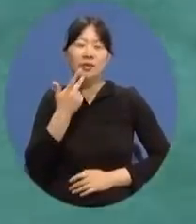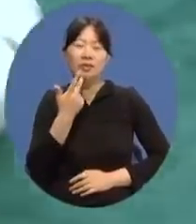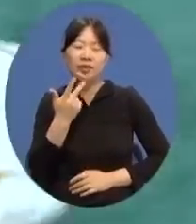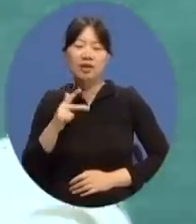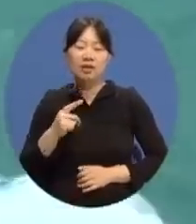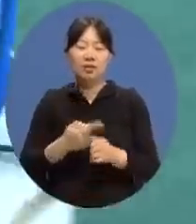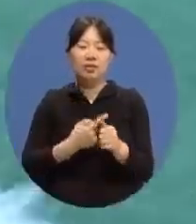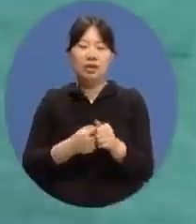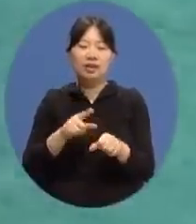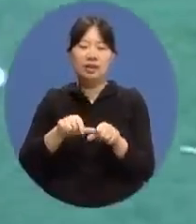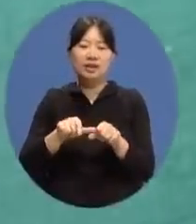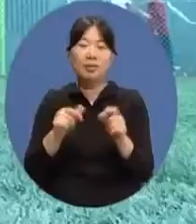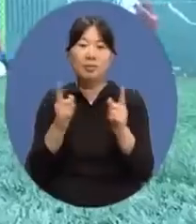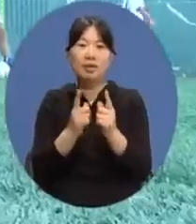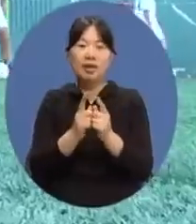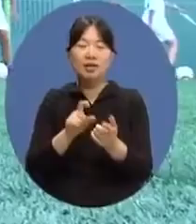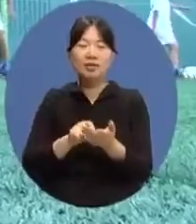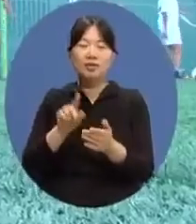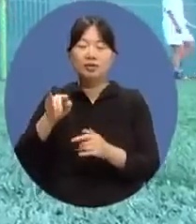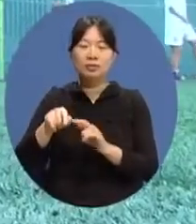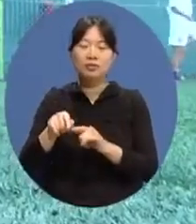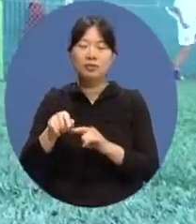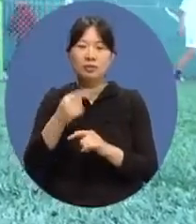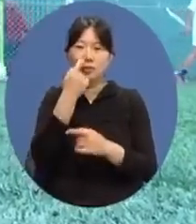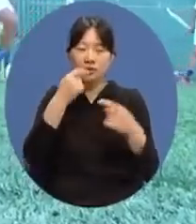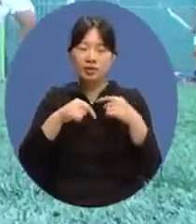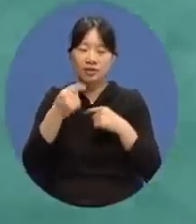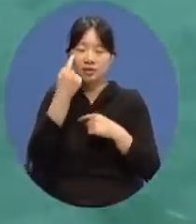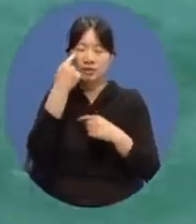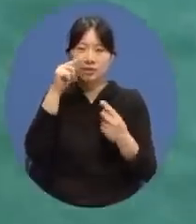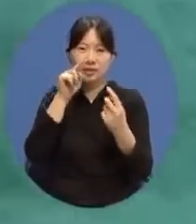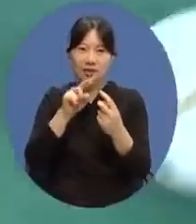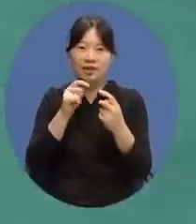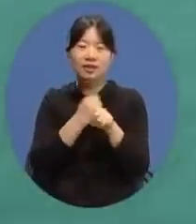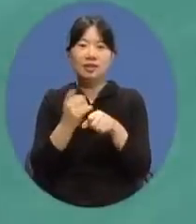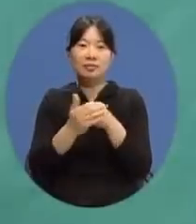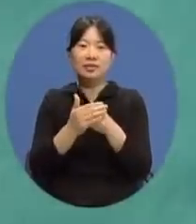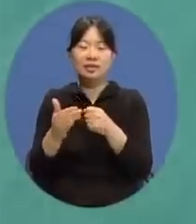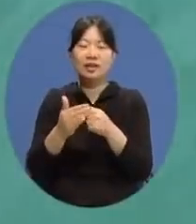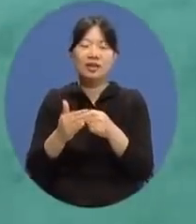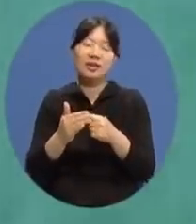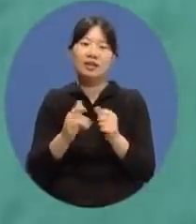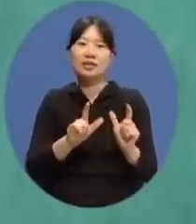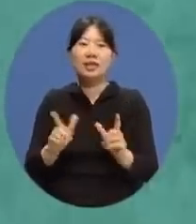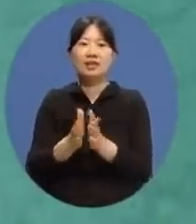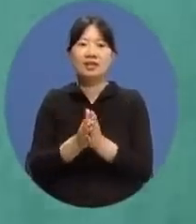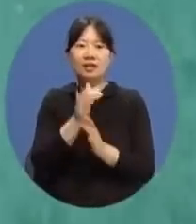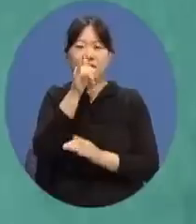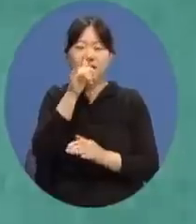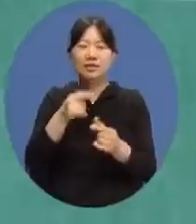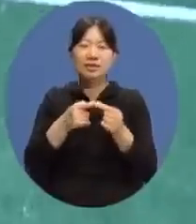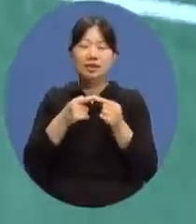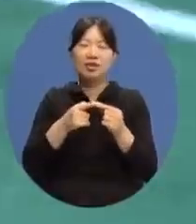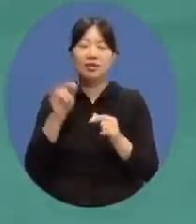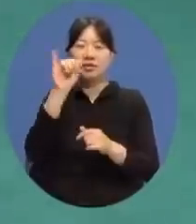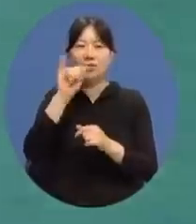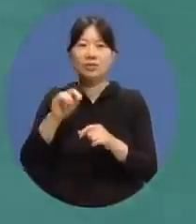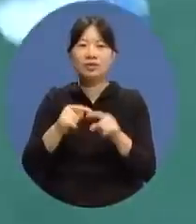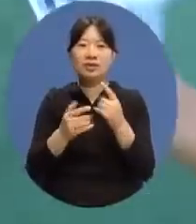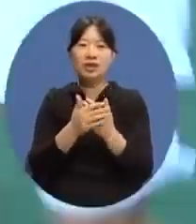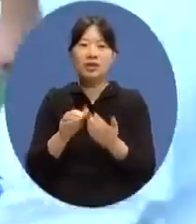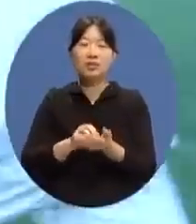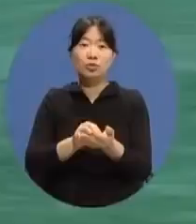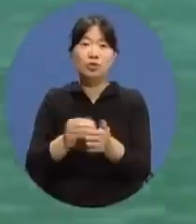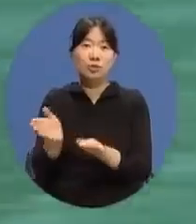7살 우연한 기회에 축구부 코치의 눈에 띄어 축구 생활을 시작하게 됐다는 상준이. 첫 전국대회에